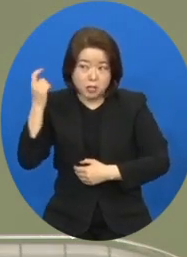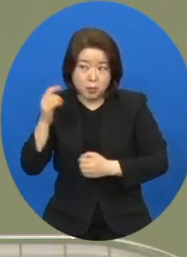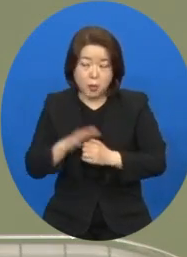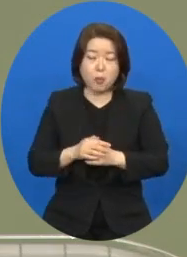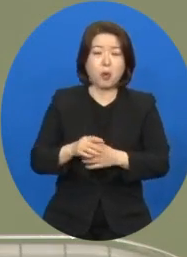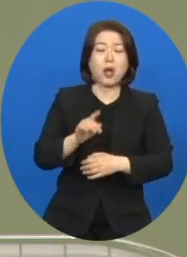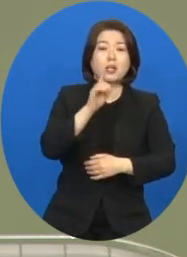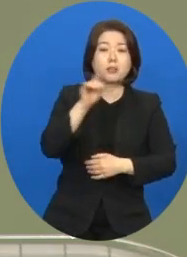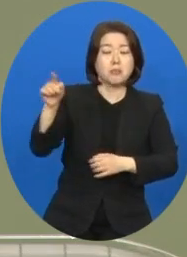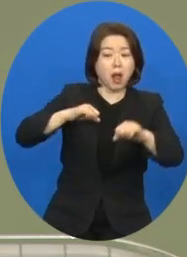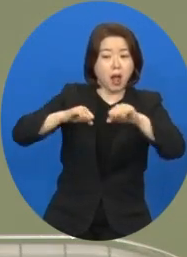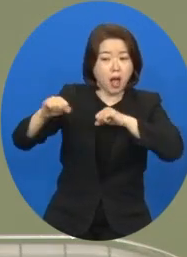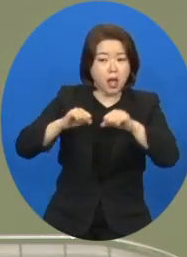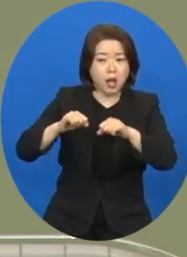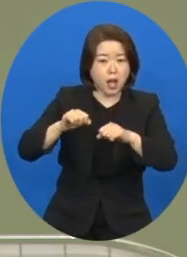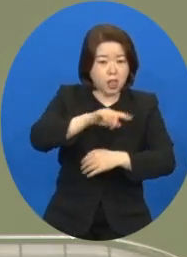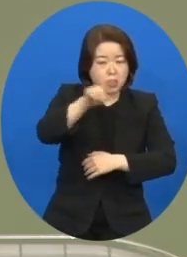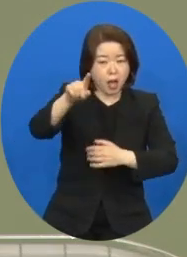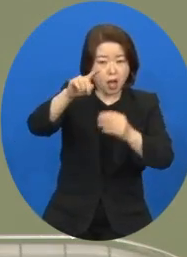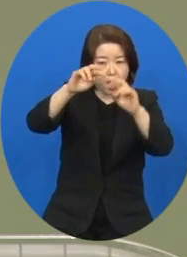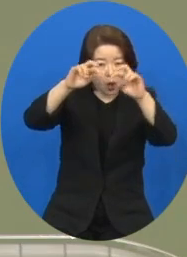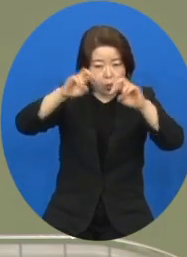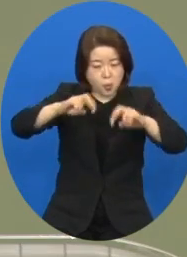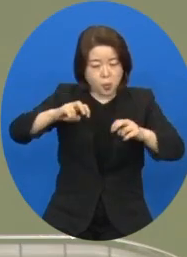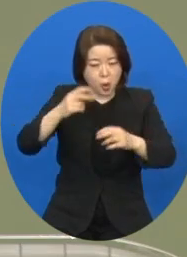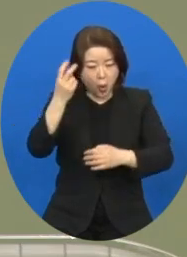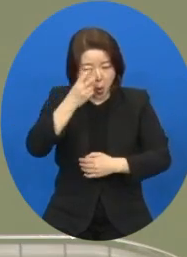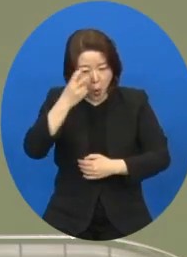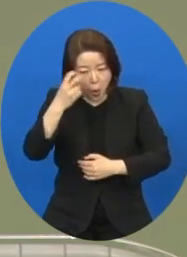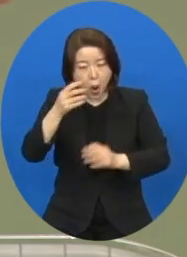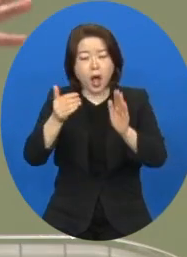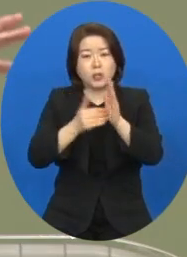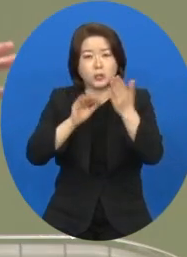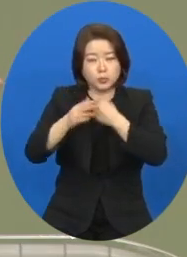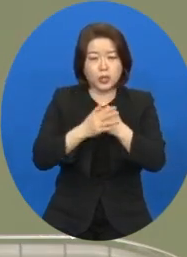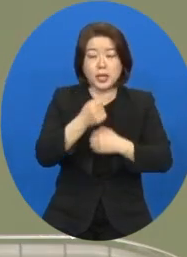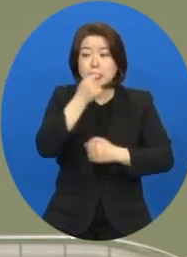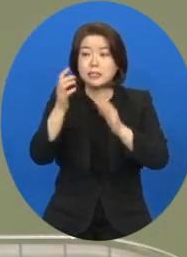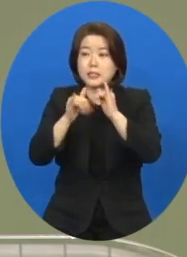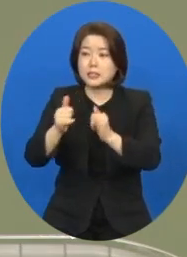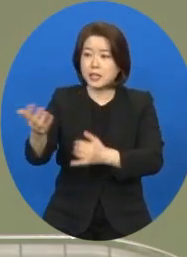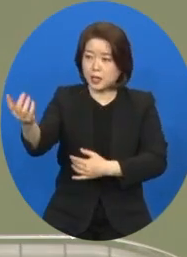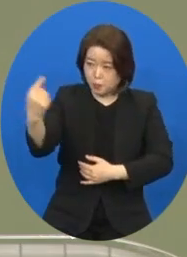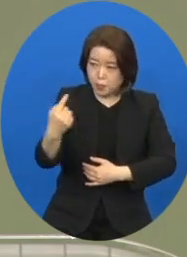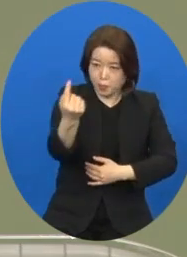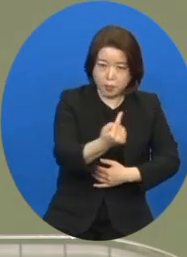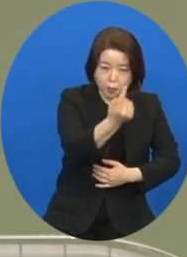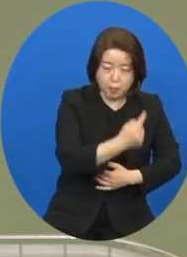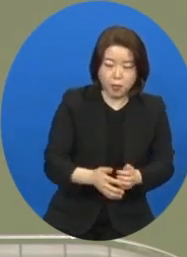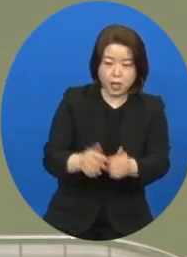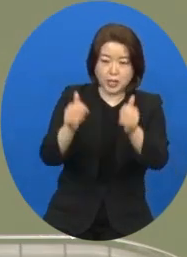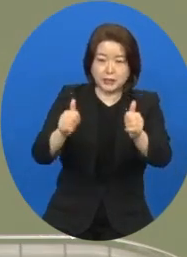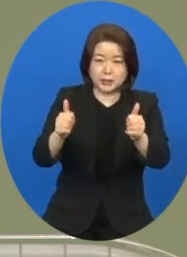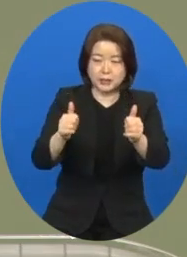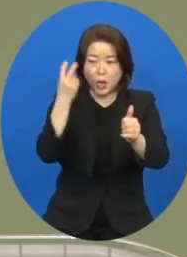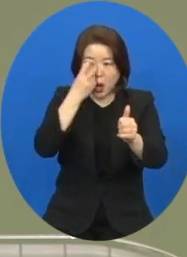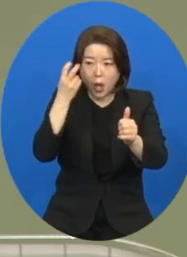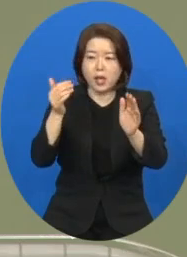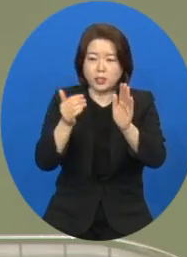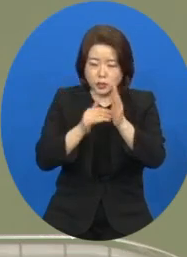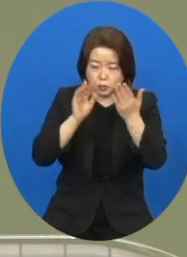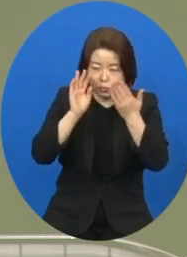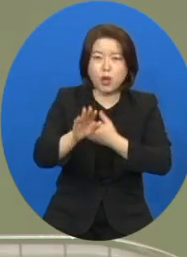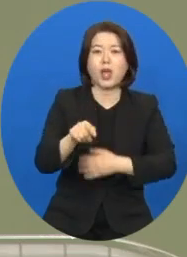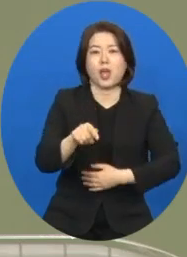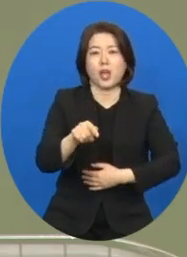사람의 행한 일을 다 살펴본 다음에 증인들을 다 함께 재판을 한 다음에서야 심판을 하게